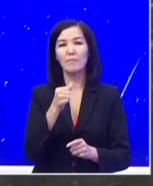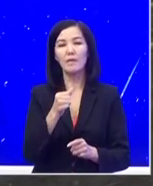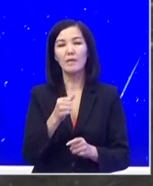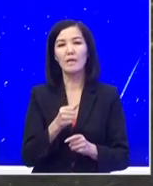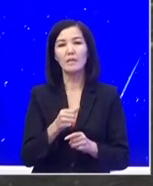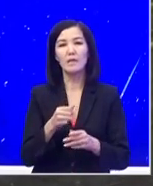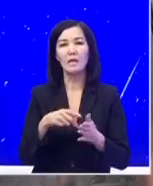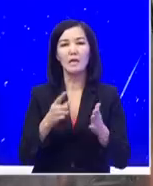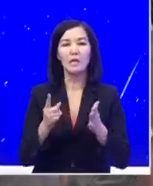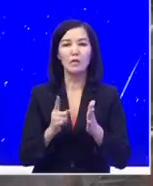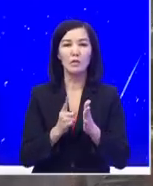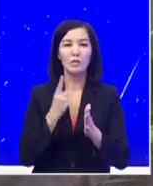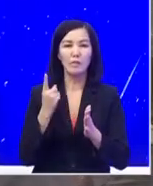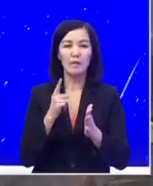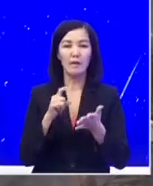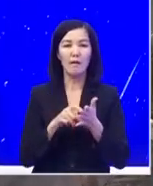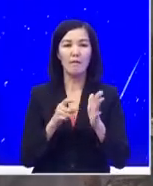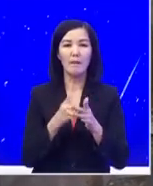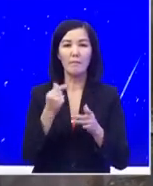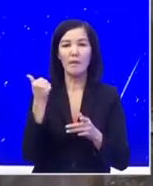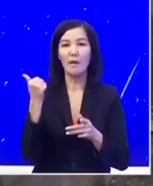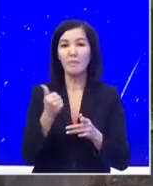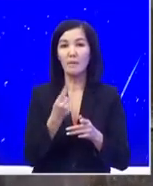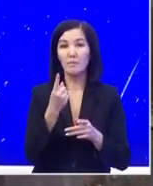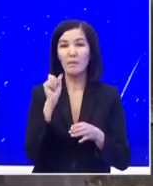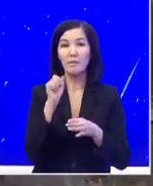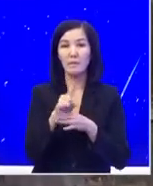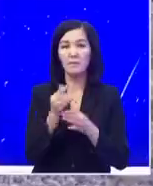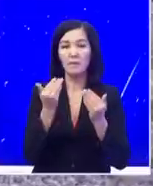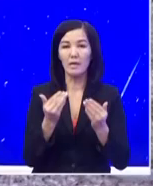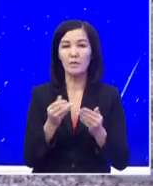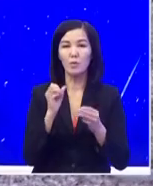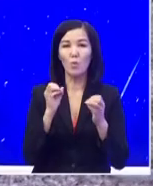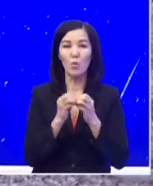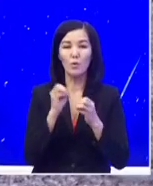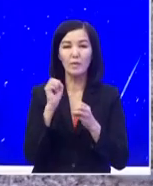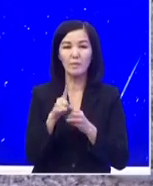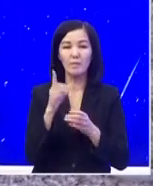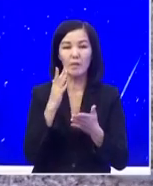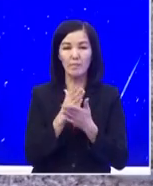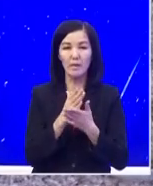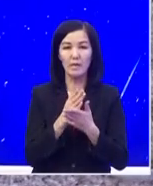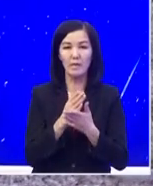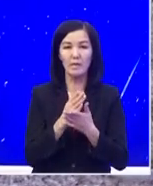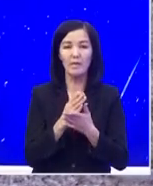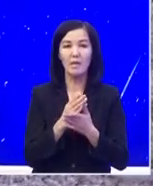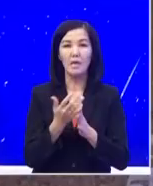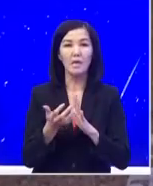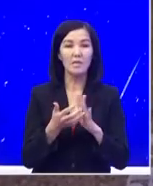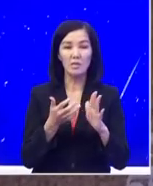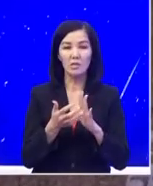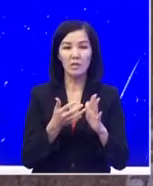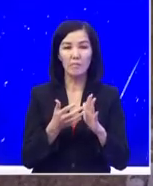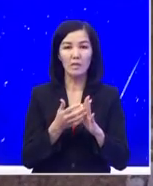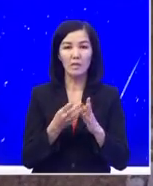шағын шеберханасы бұрындары аптасына бір тапсырыс қабылдайтын, ал қазір 10 шақты тапсырыс түсетін көрінеді. Әзер үлгеріп жатыр,